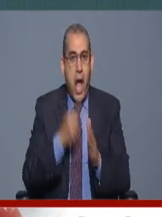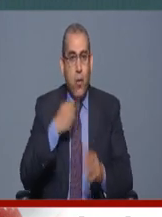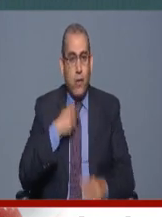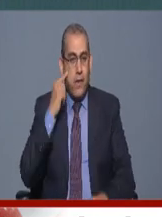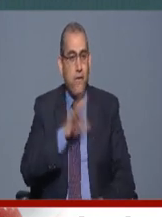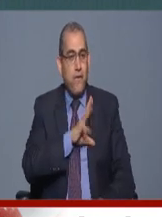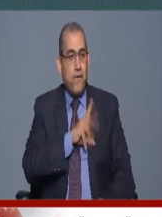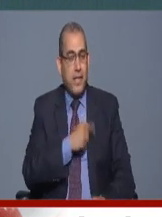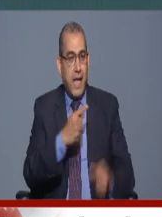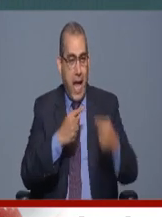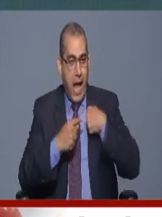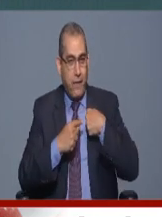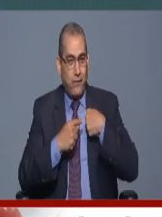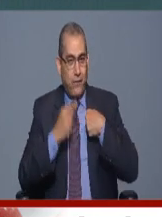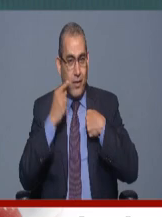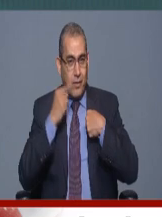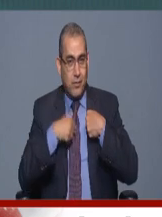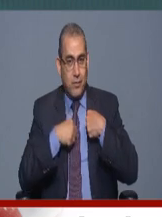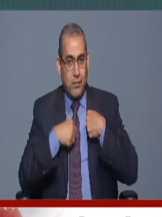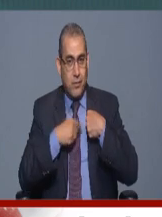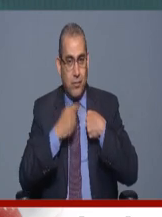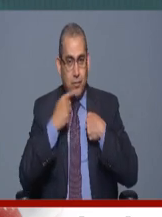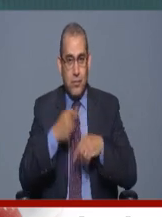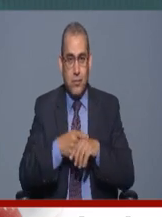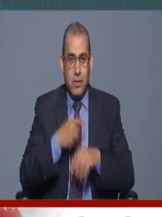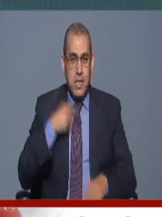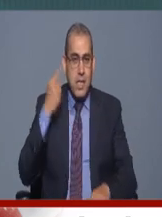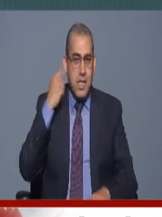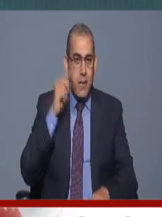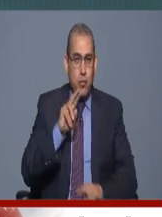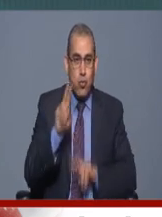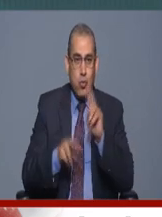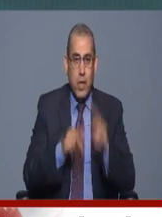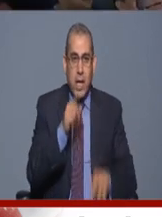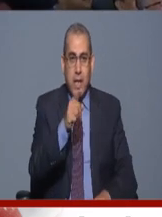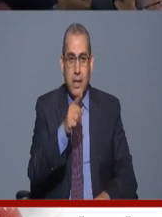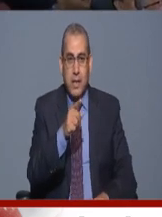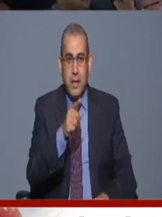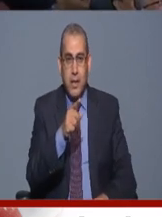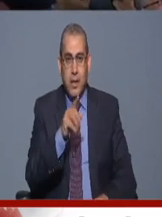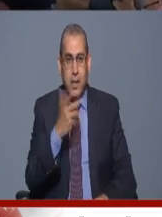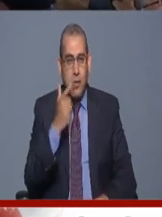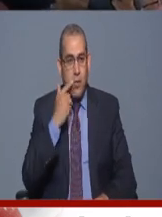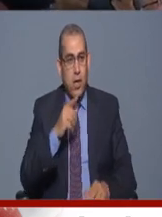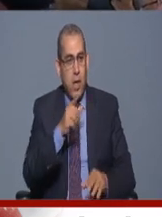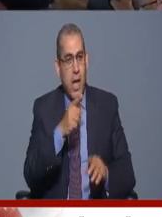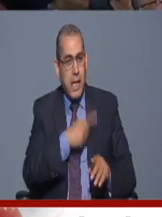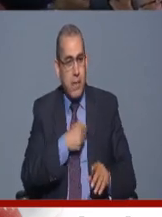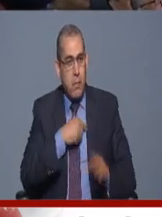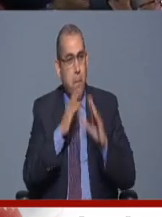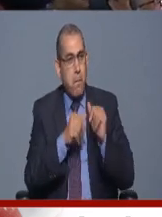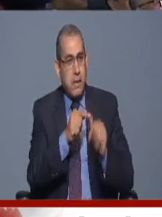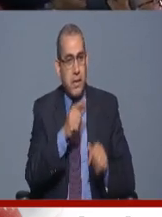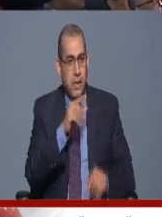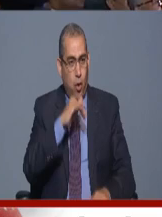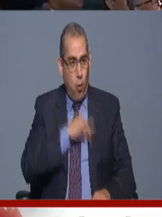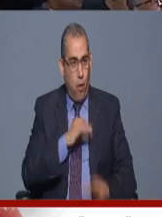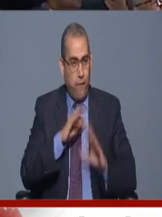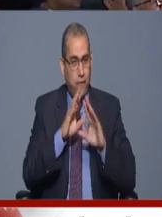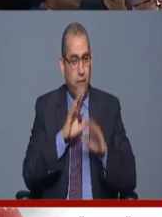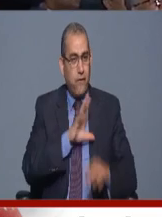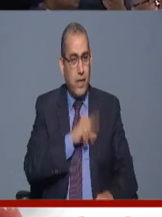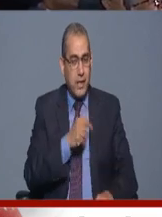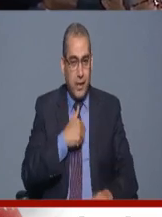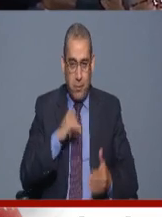فلسطيني. ودائماً بسمع سؤال، أنت إزاي اسمك مصري وأنت فلسطيني؟ بصراحة أنا أحسس إنها